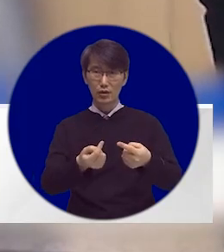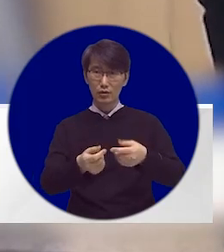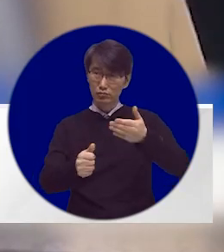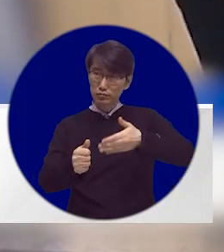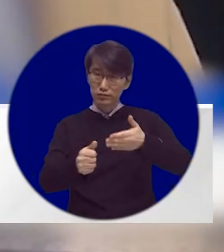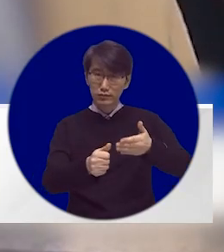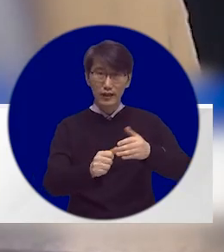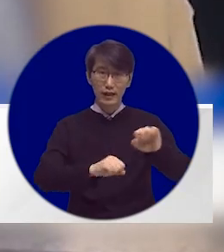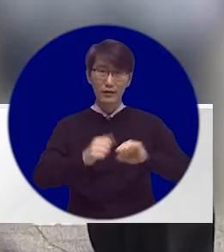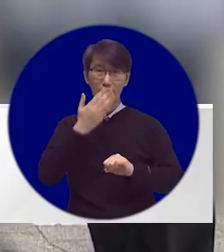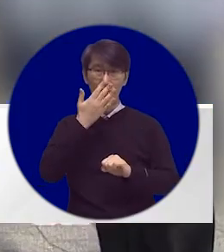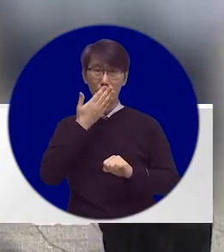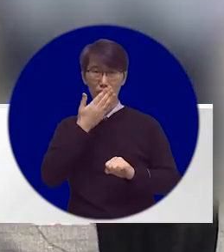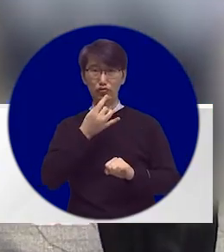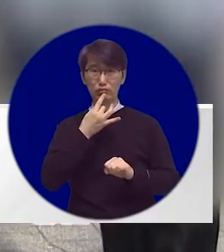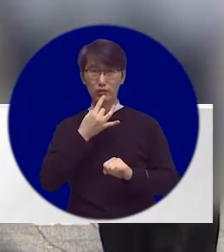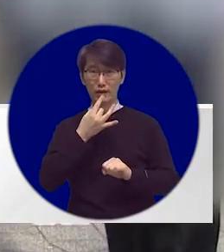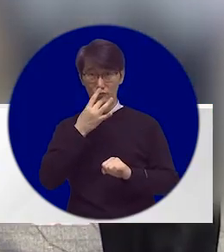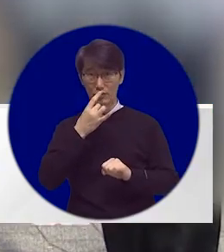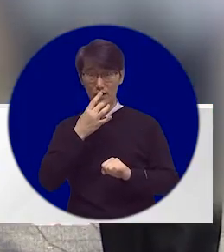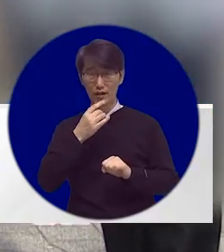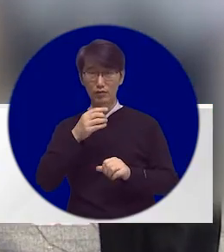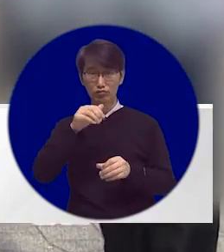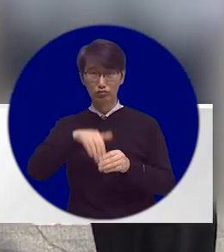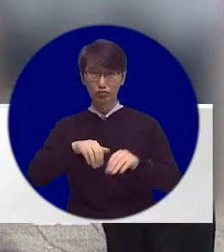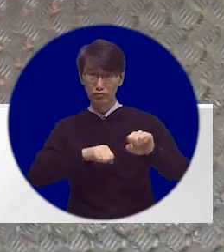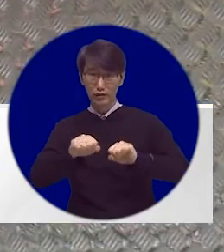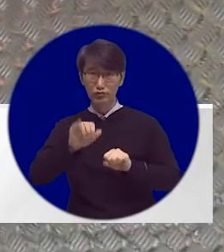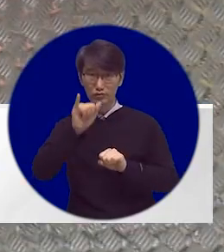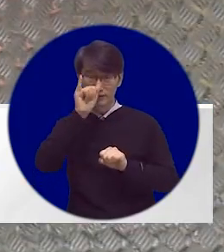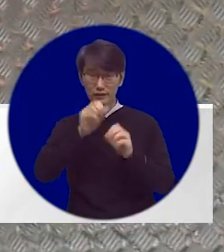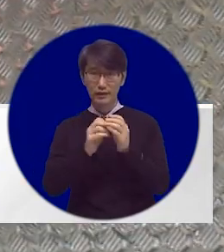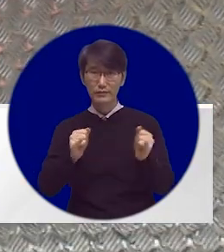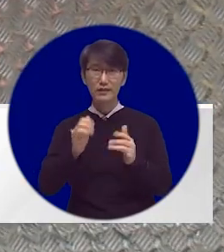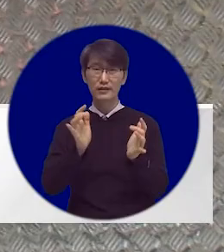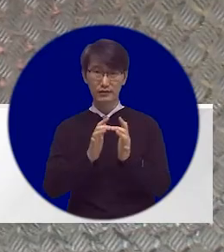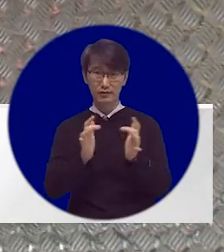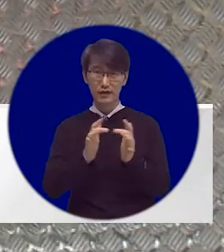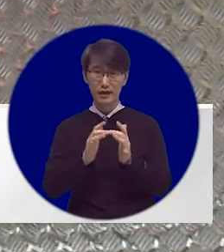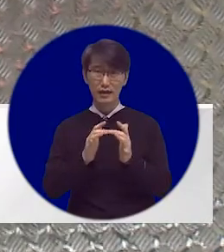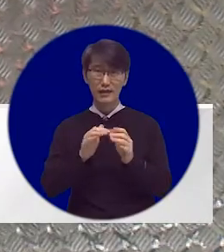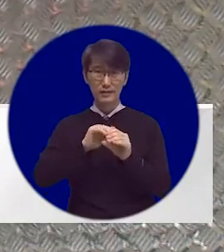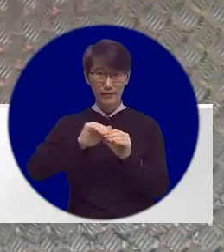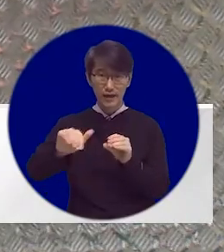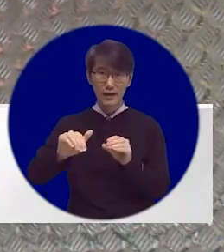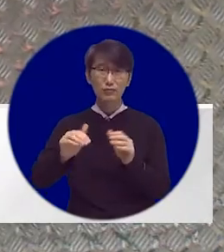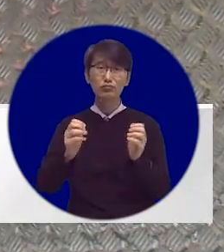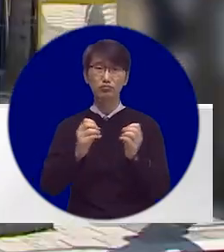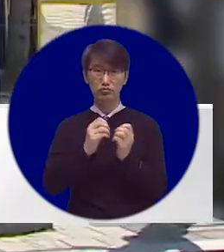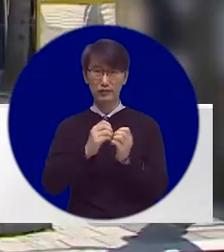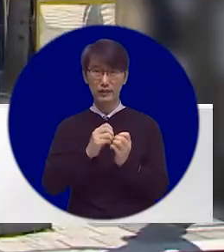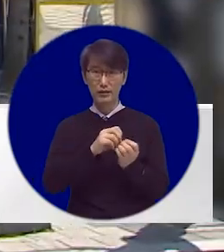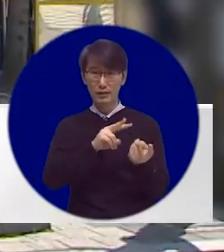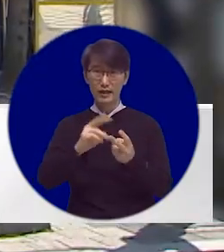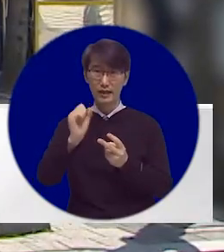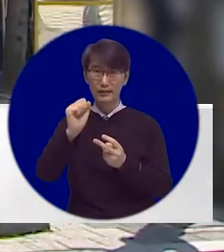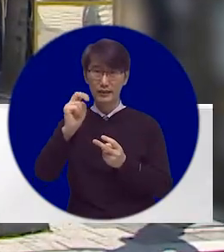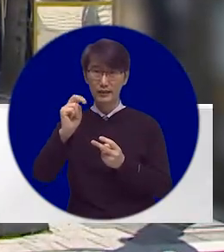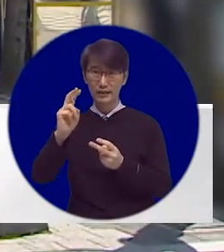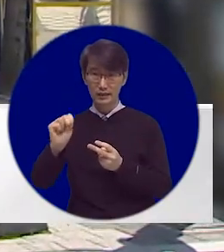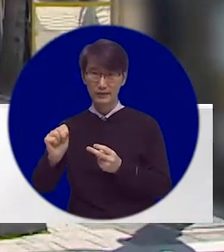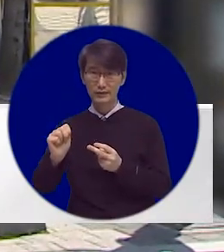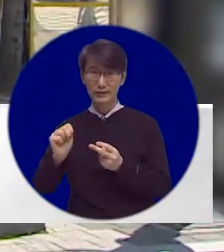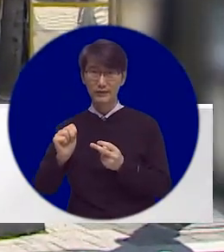행위를 할 수 없습니다. 다만 선거운동을 할 수 있는 사람이 인터넷, 전자우편, 문자메시지, SNS를